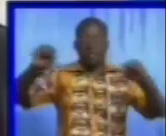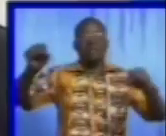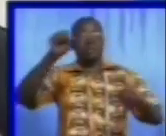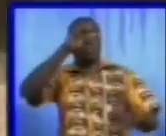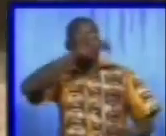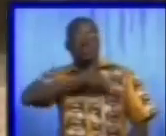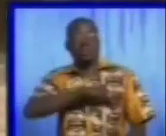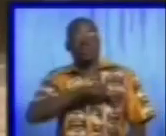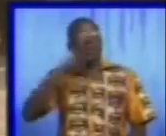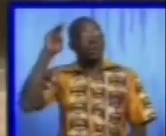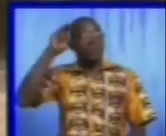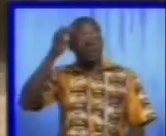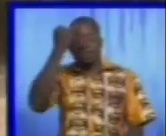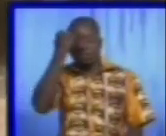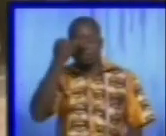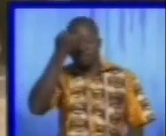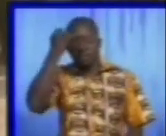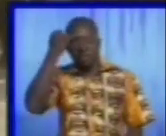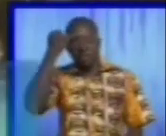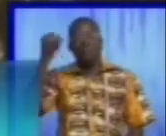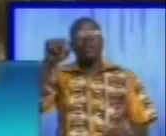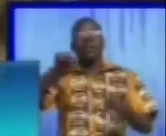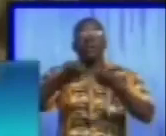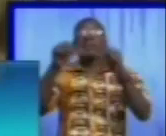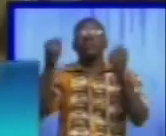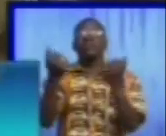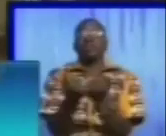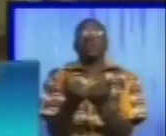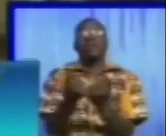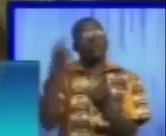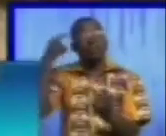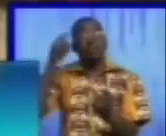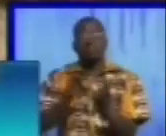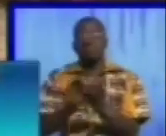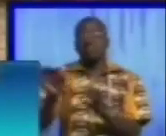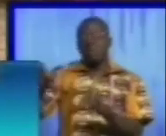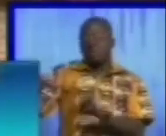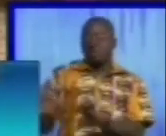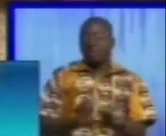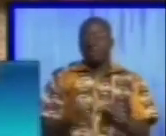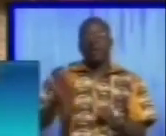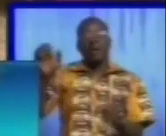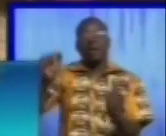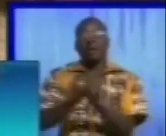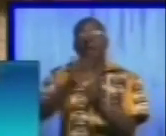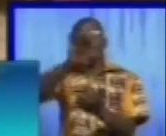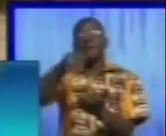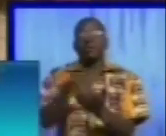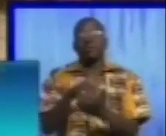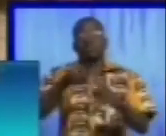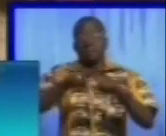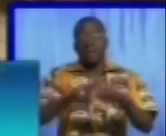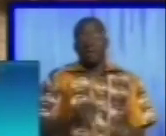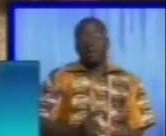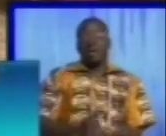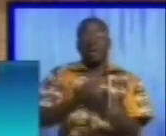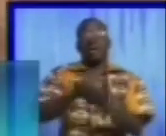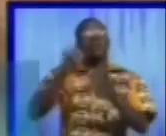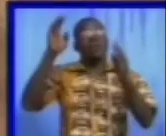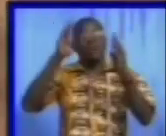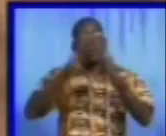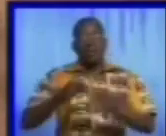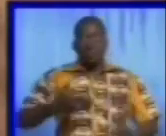de Bôle en Suisse. Cette association ambitieuse compte ériger en plus de ce centre et avec l'appui de partenaires, une maternité,